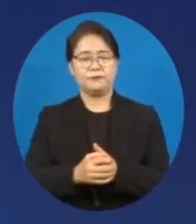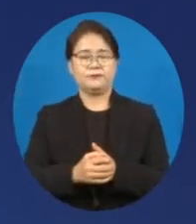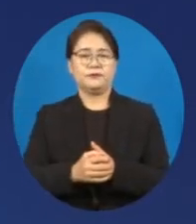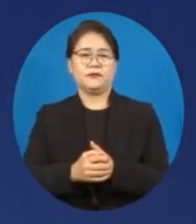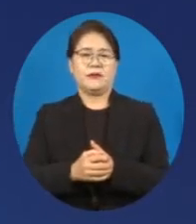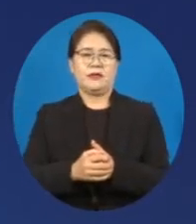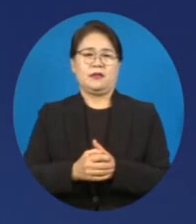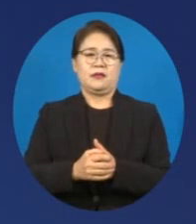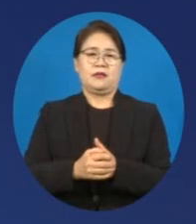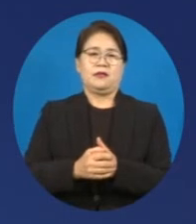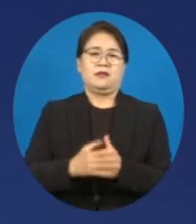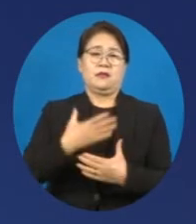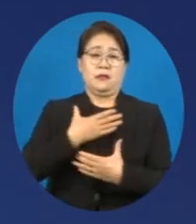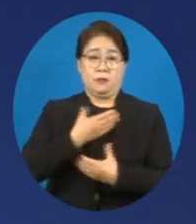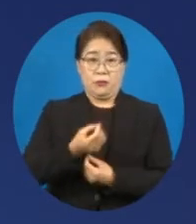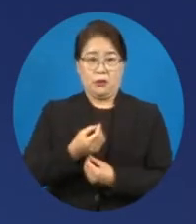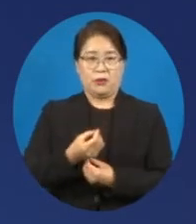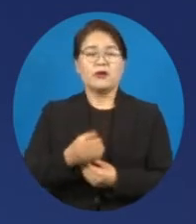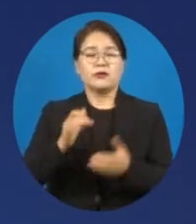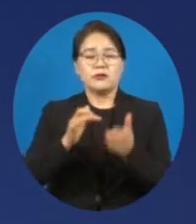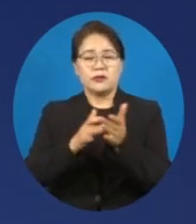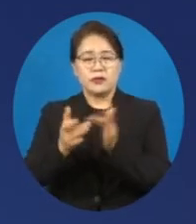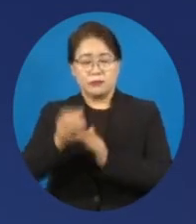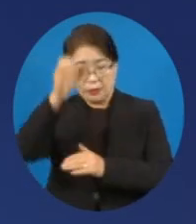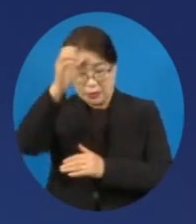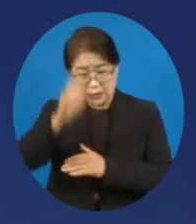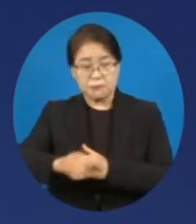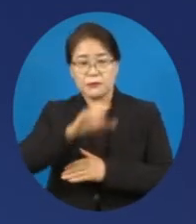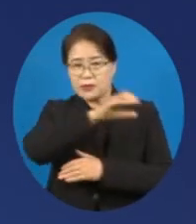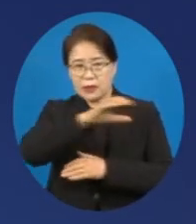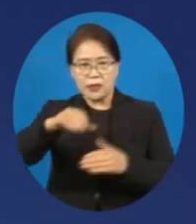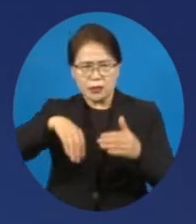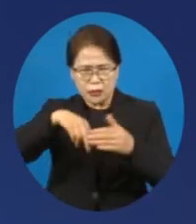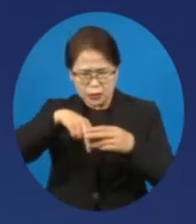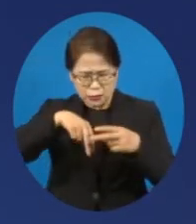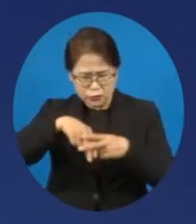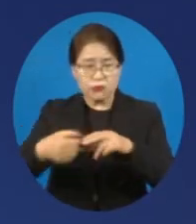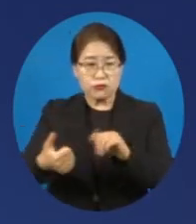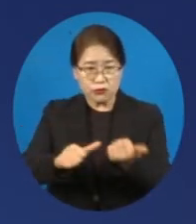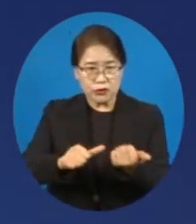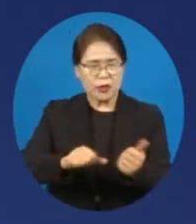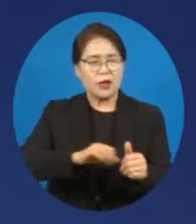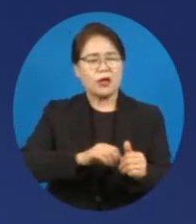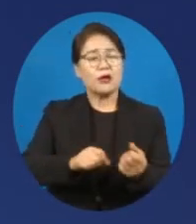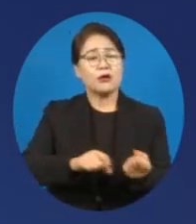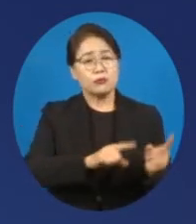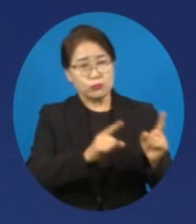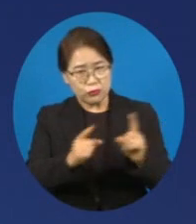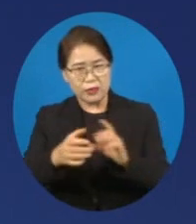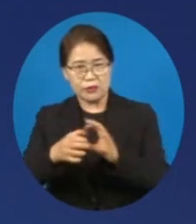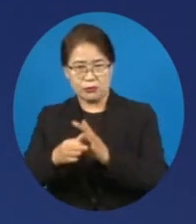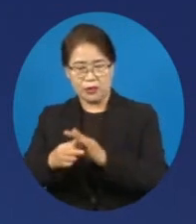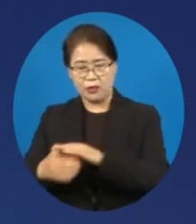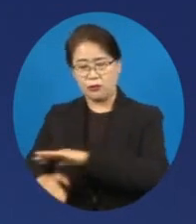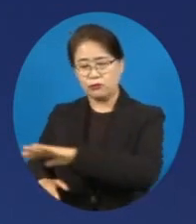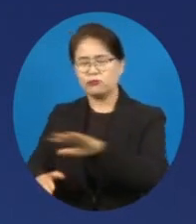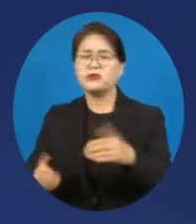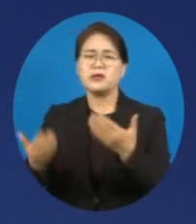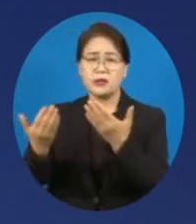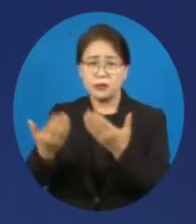평안이요 예수님의 십자가의 죽으심과 부활을 통하여 우리 가운데 주어졌기